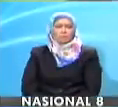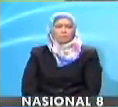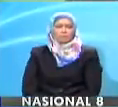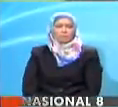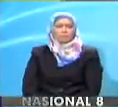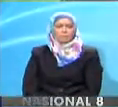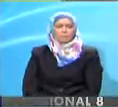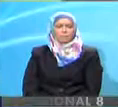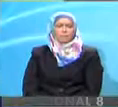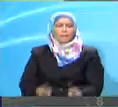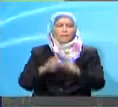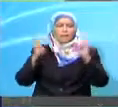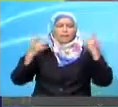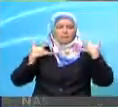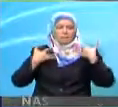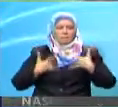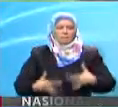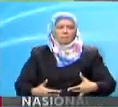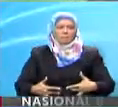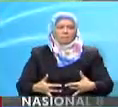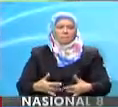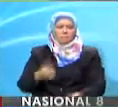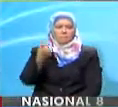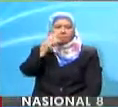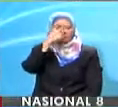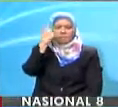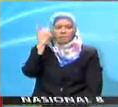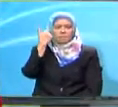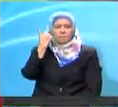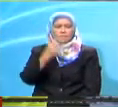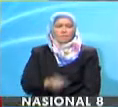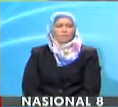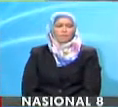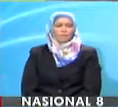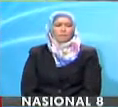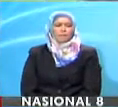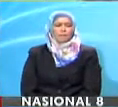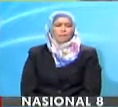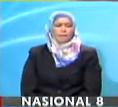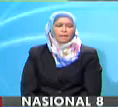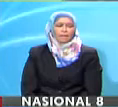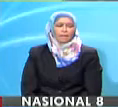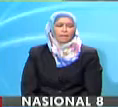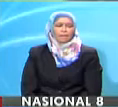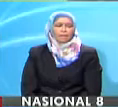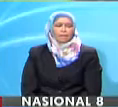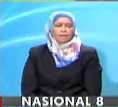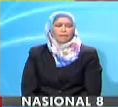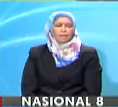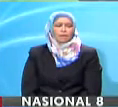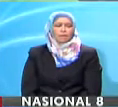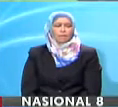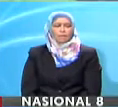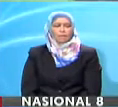Very excited to me to play against these players who I saw on the videos. Me too, the Sons players,